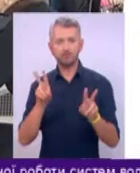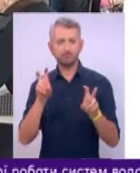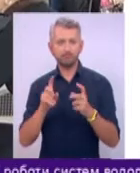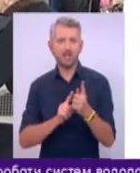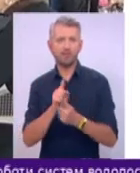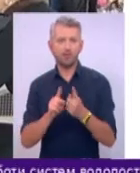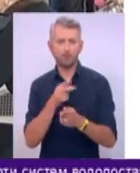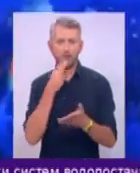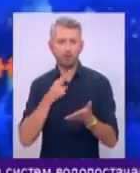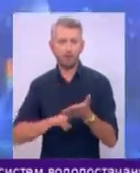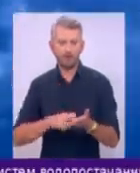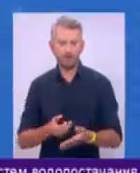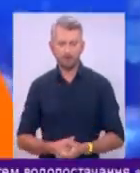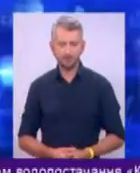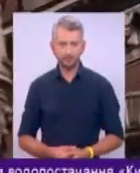прописки?